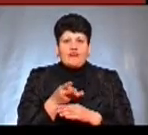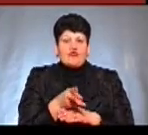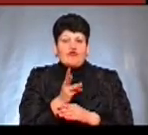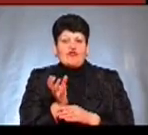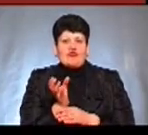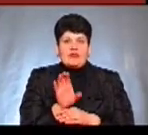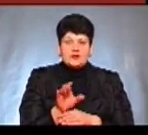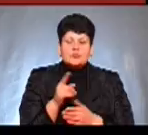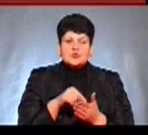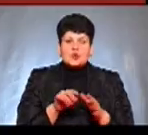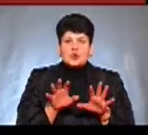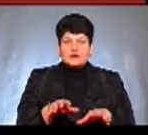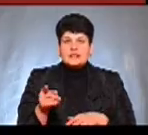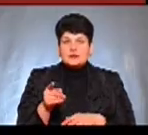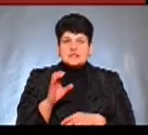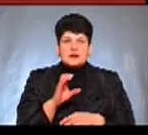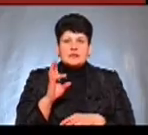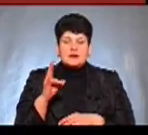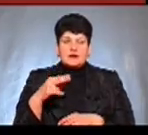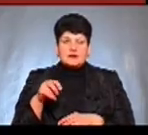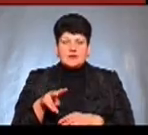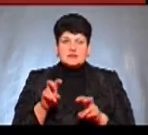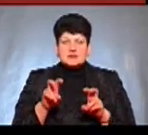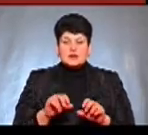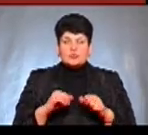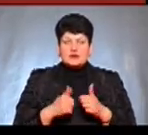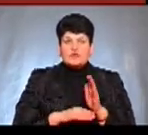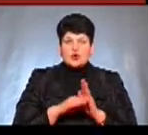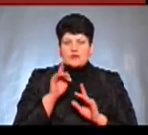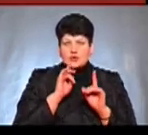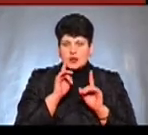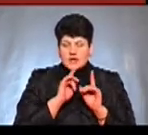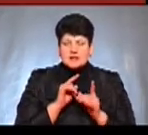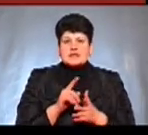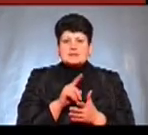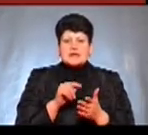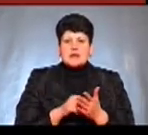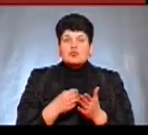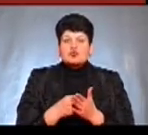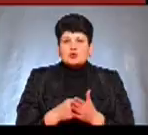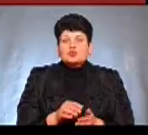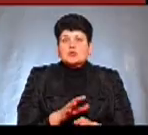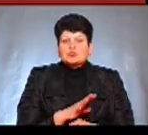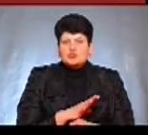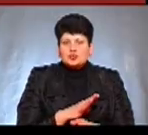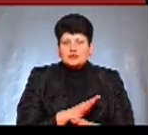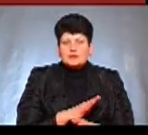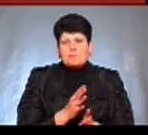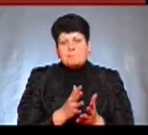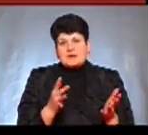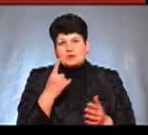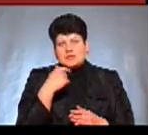голови Тернополя Сергія Надала на засіданні Комітету Верховної Ради України з питань бюджету, яке відбувалося майже більше, ніж рік